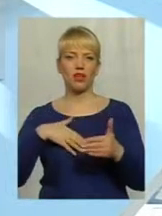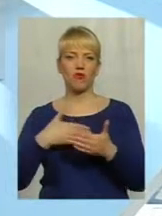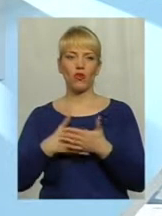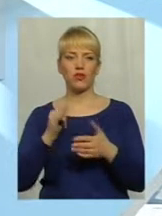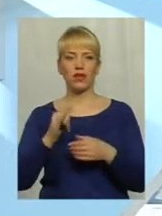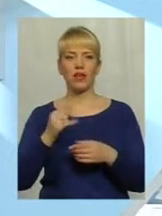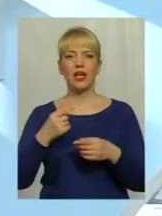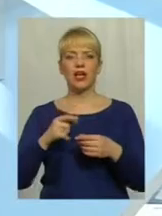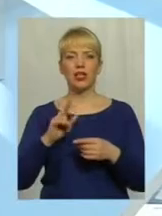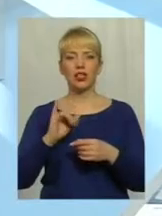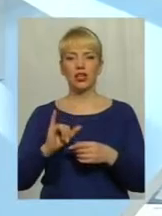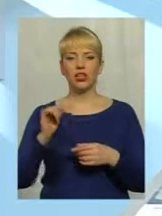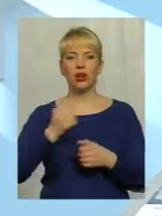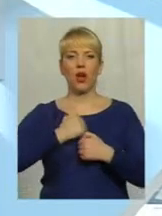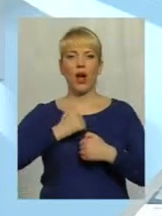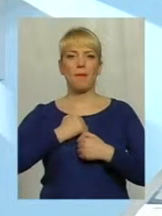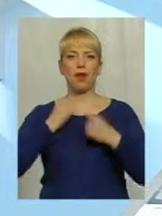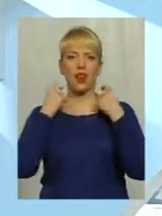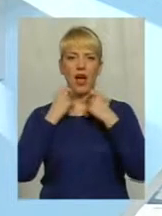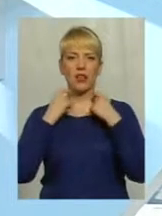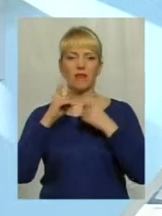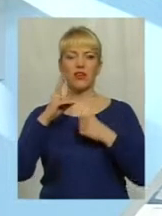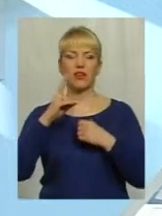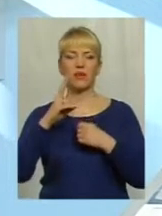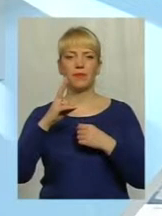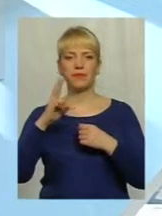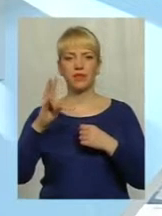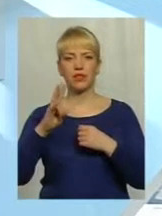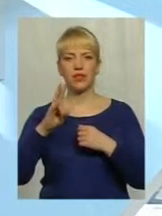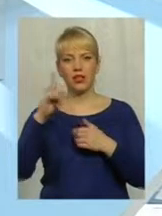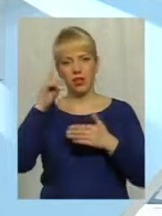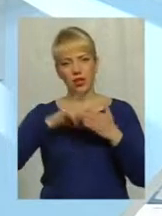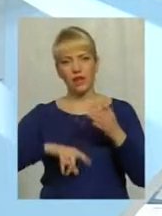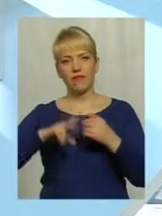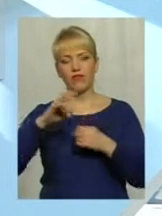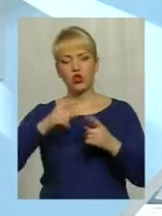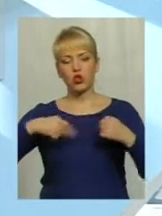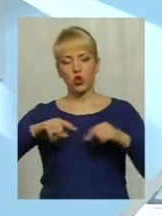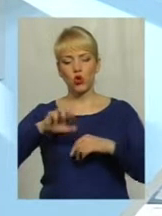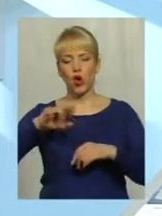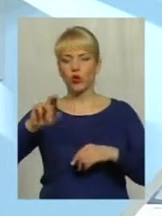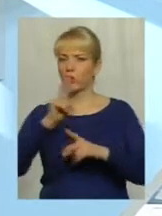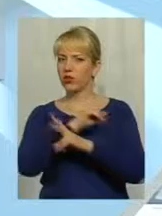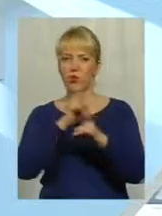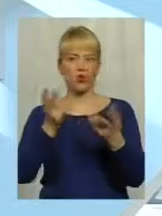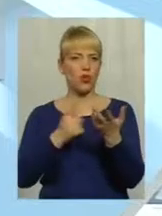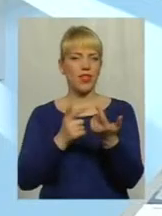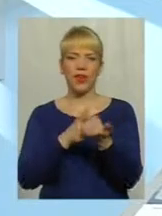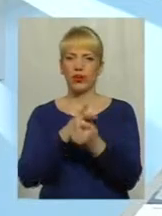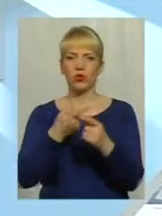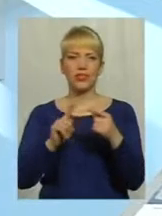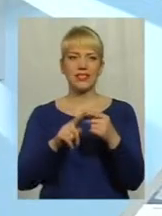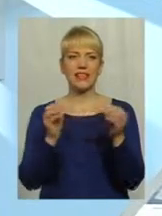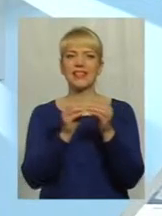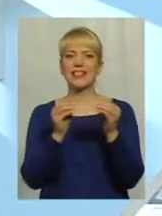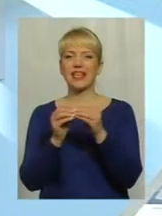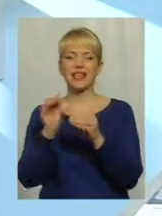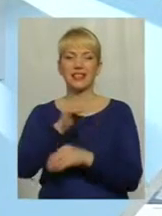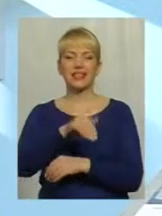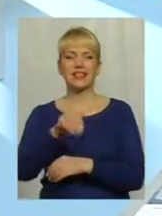капеланів в зону АТО. Це ніхто навіть не рахує, але це десятки і